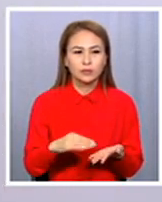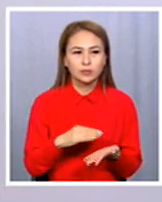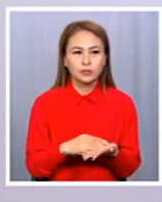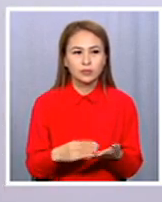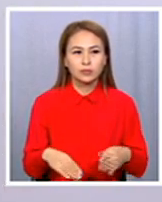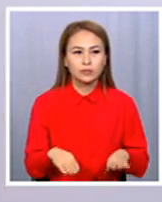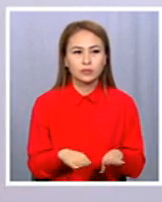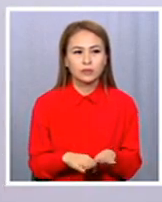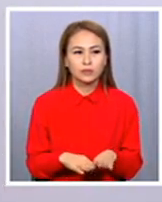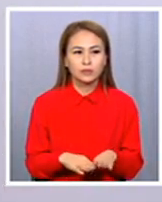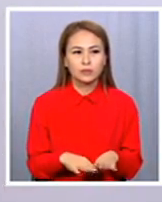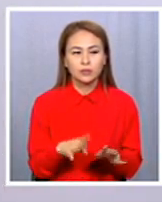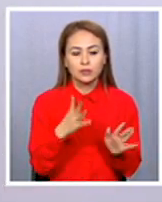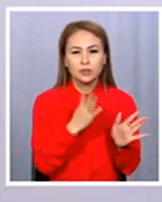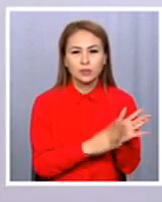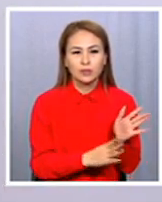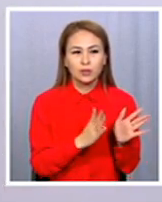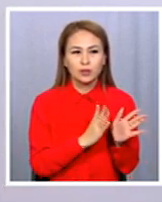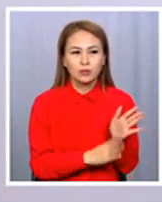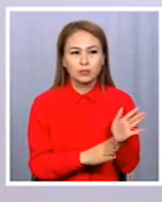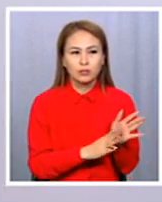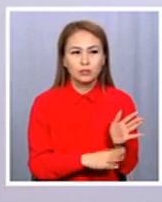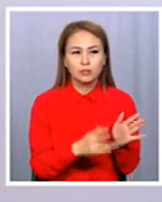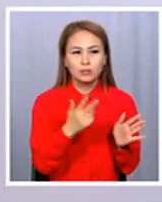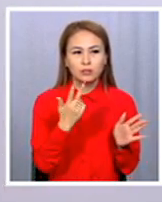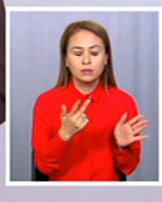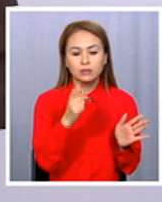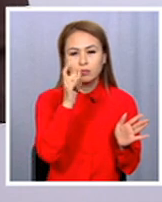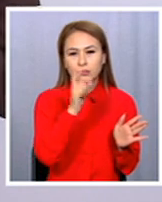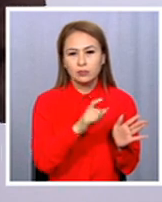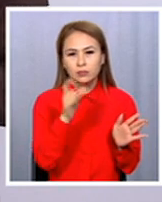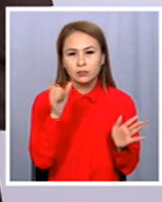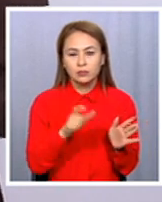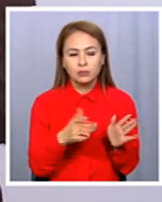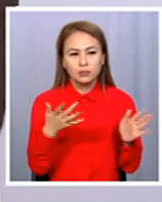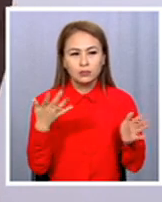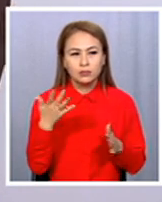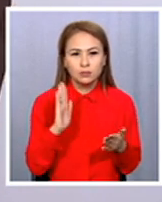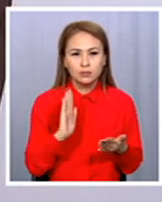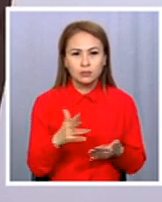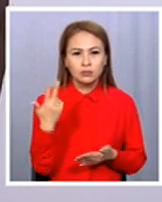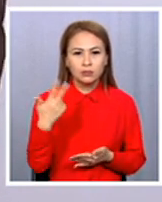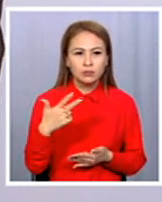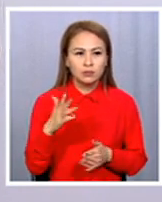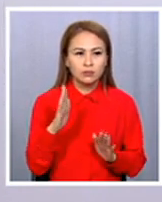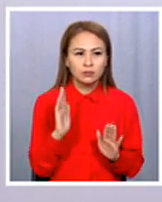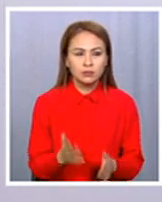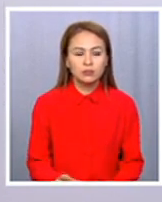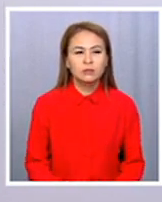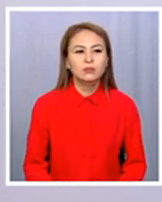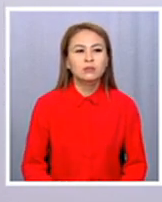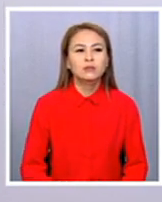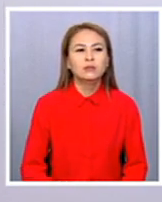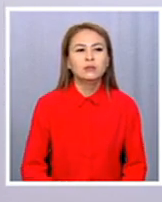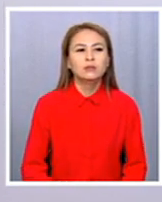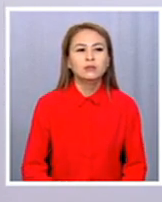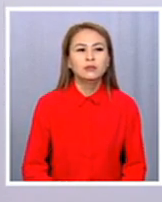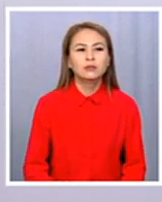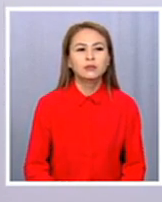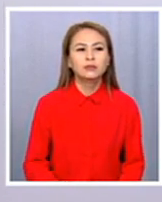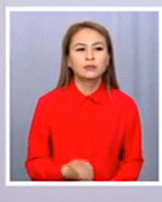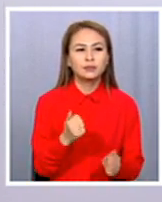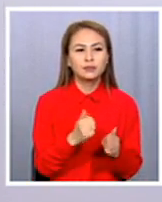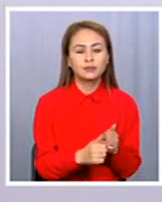болар. 90 градусты 3 тең бөлікке бөлетін болсақ 30 шығады. Демек, әр бұрышымыз тең бетен